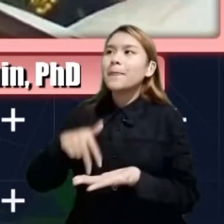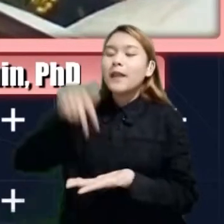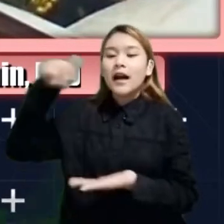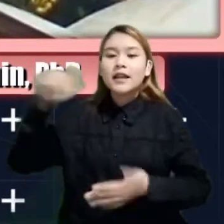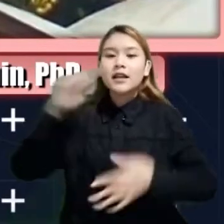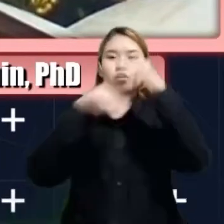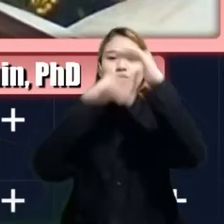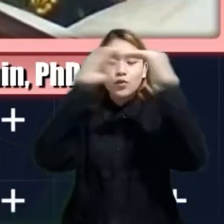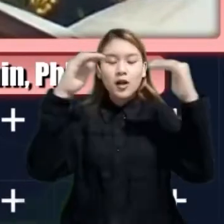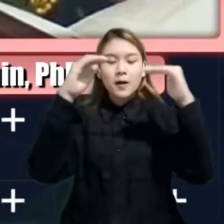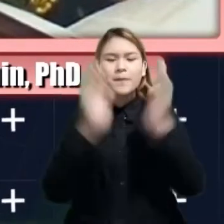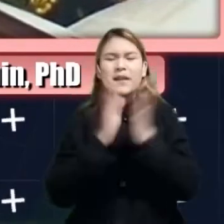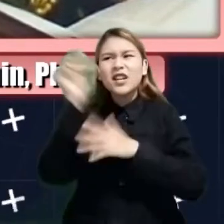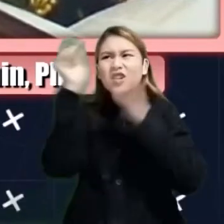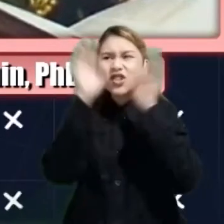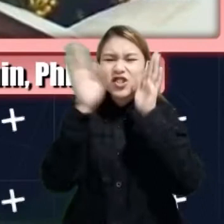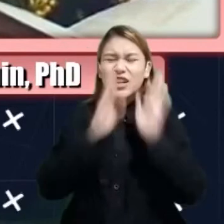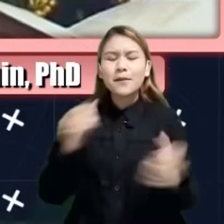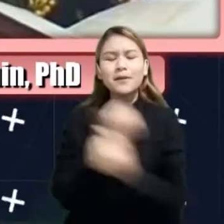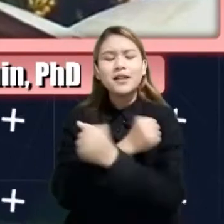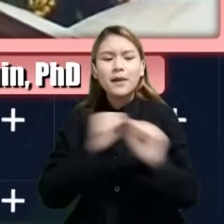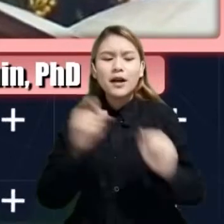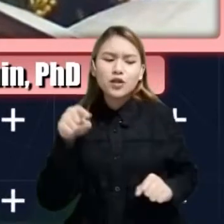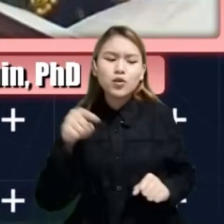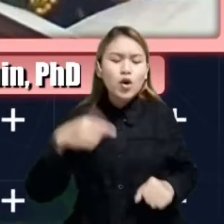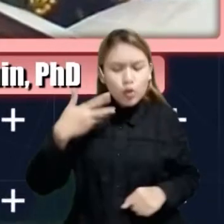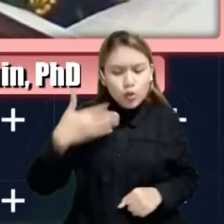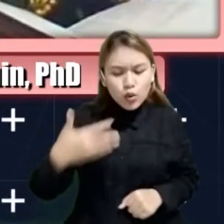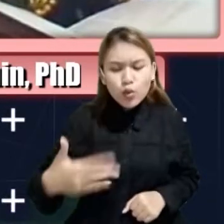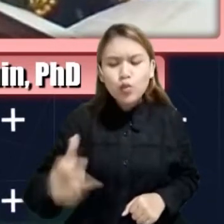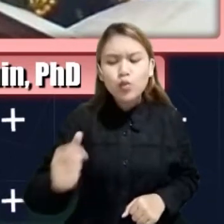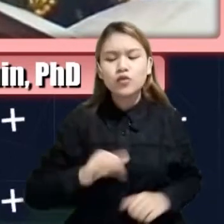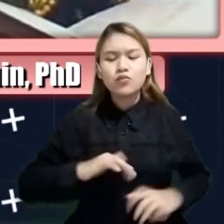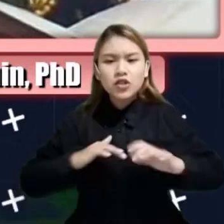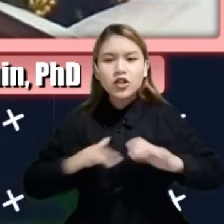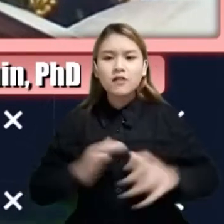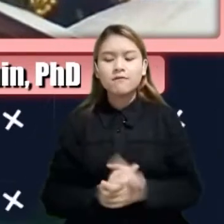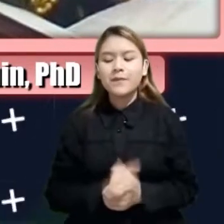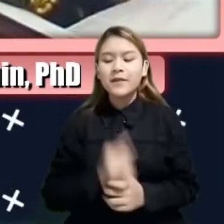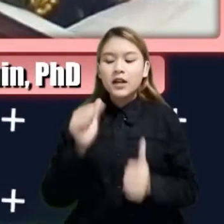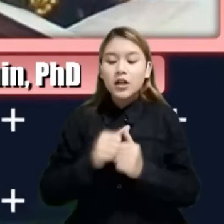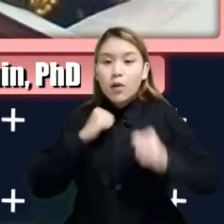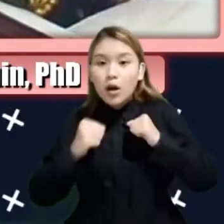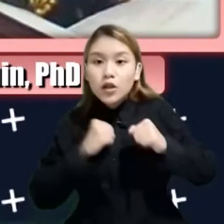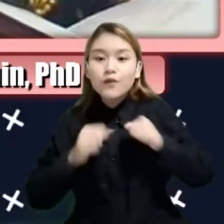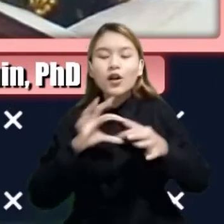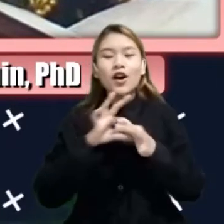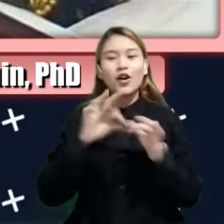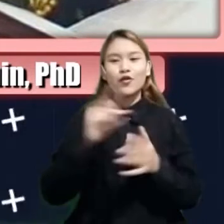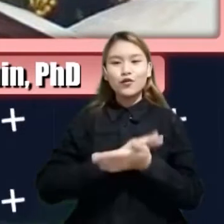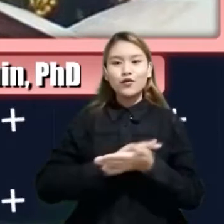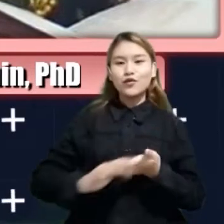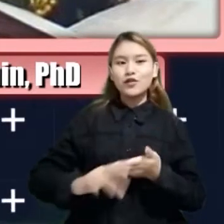berjalan melalui aktifnya Roh Kudus sebagai seorang penolong yang menuntun